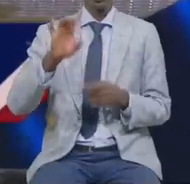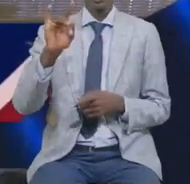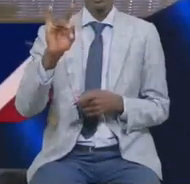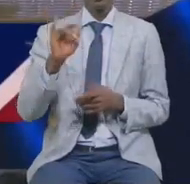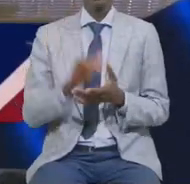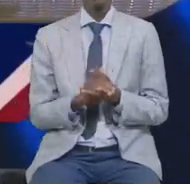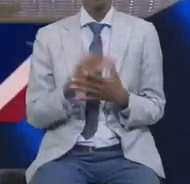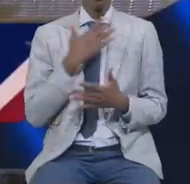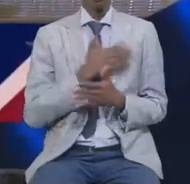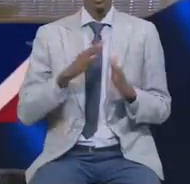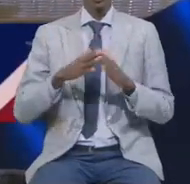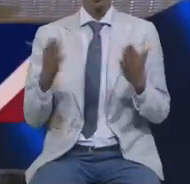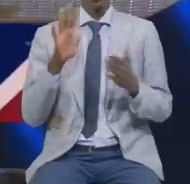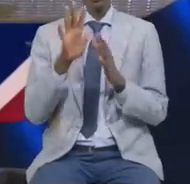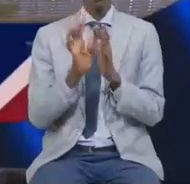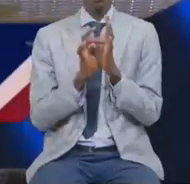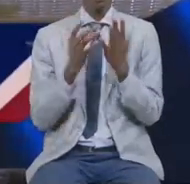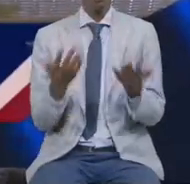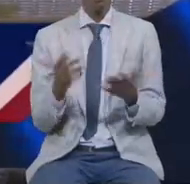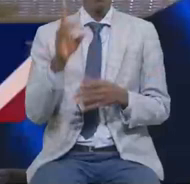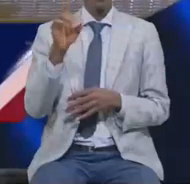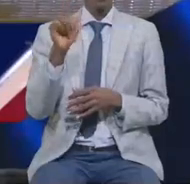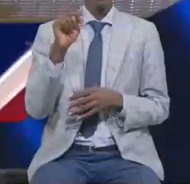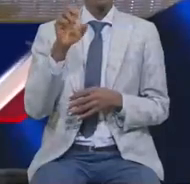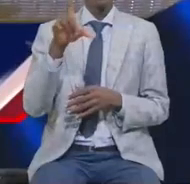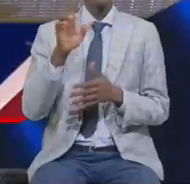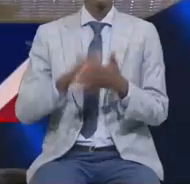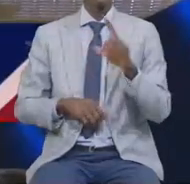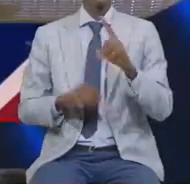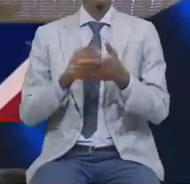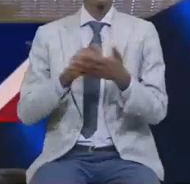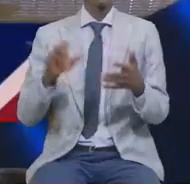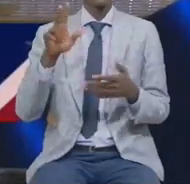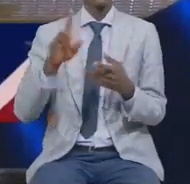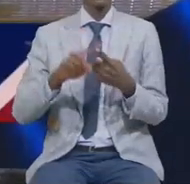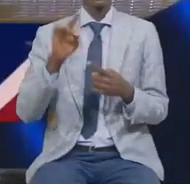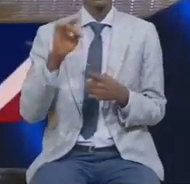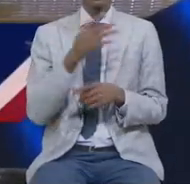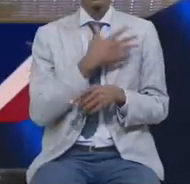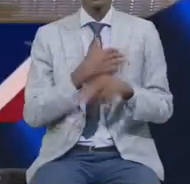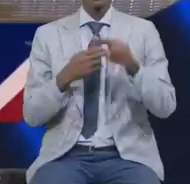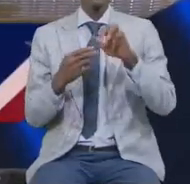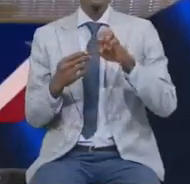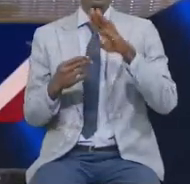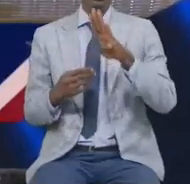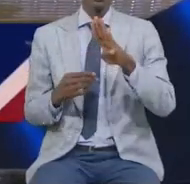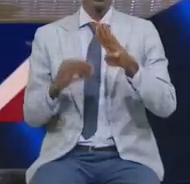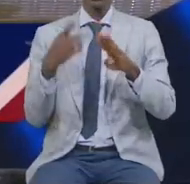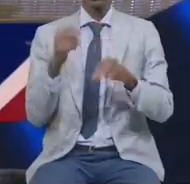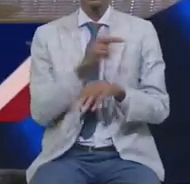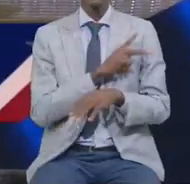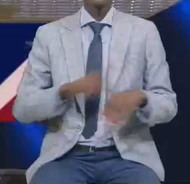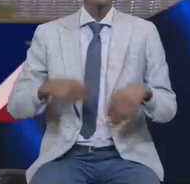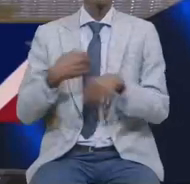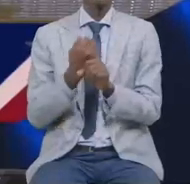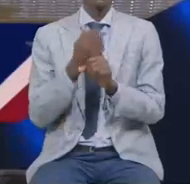18. S'il vous plaît, ouvrez la Bible à Daniel chapitre 3, verset 1.